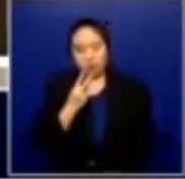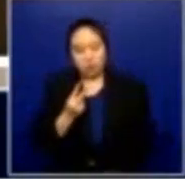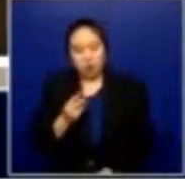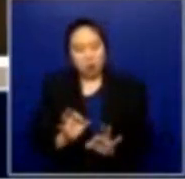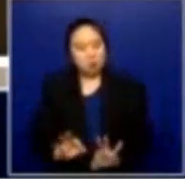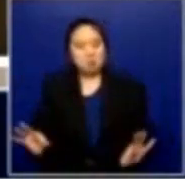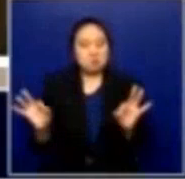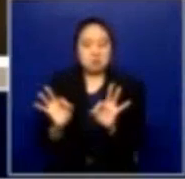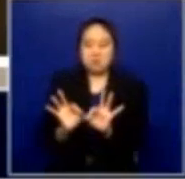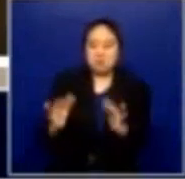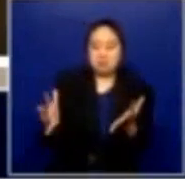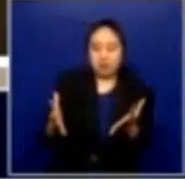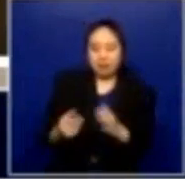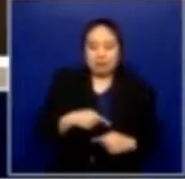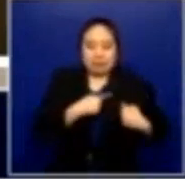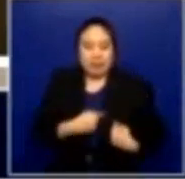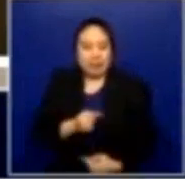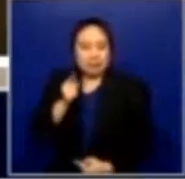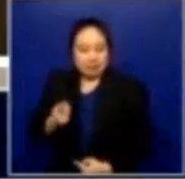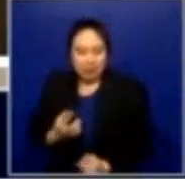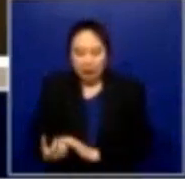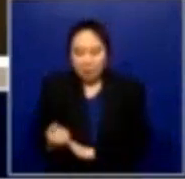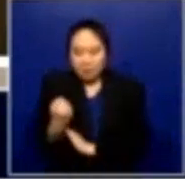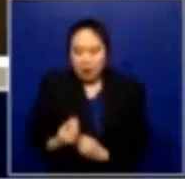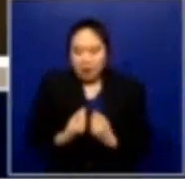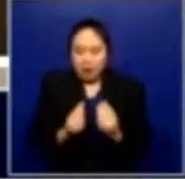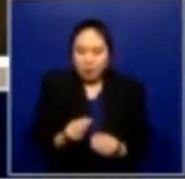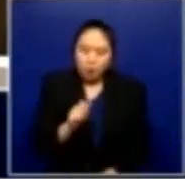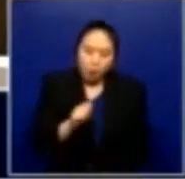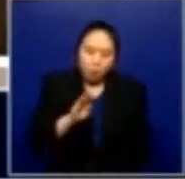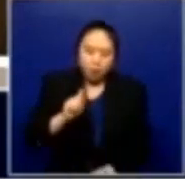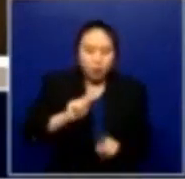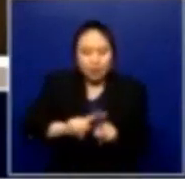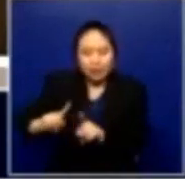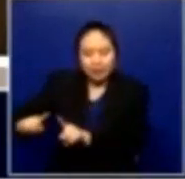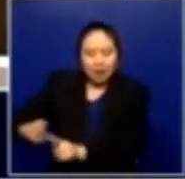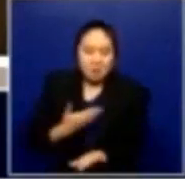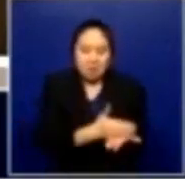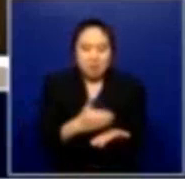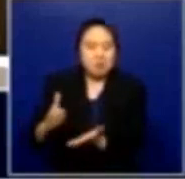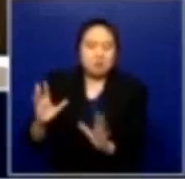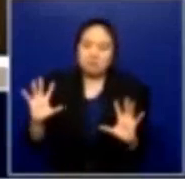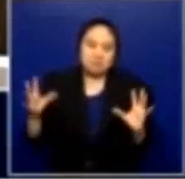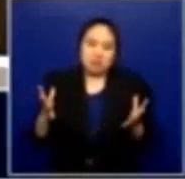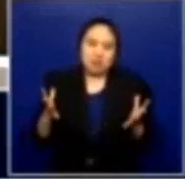งใจต่อการกระจายอำนาจสู่องค์กรปกครองส่วนท้องถิ่นพิจารณาได้จากงบประมาณ